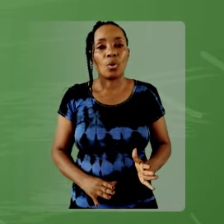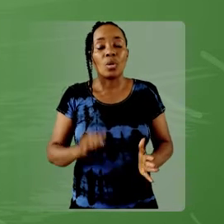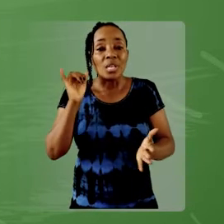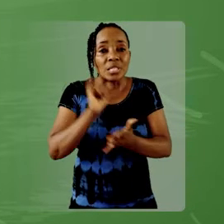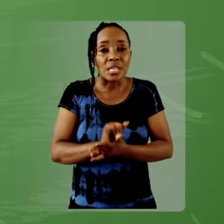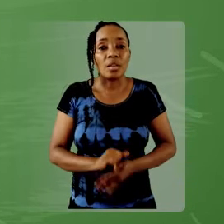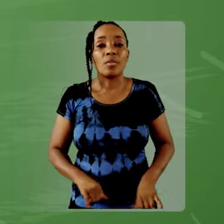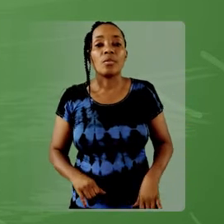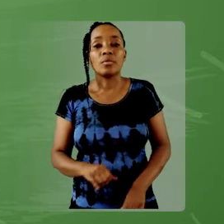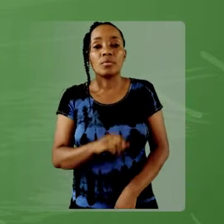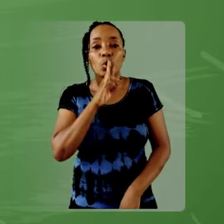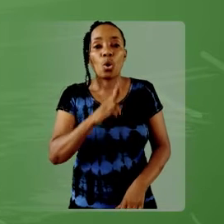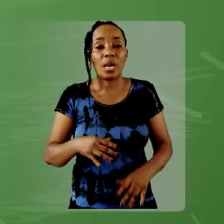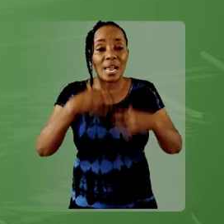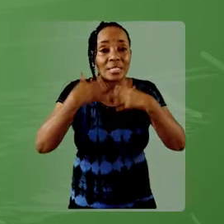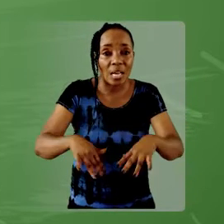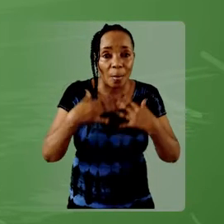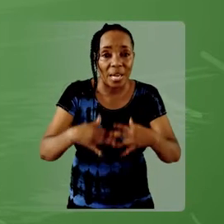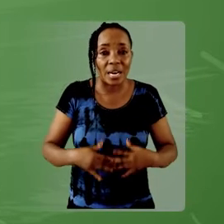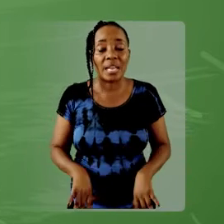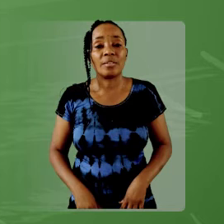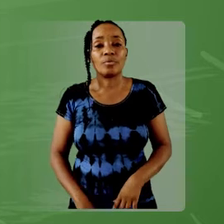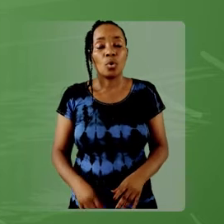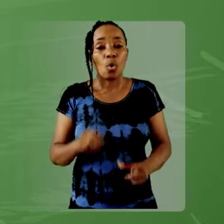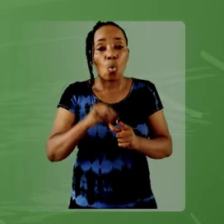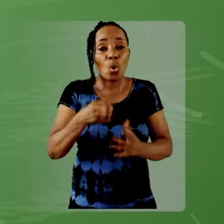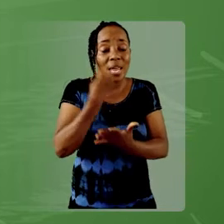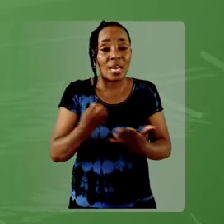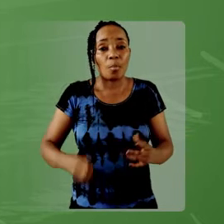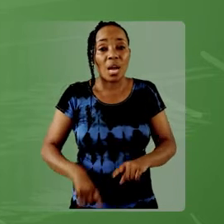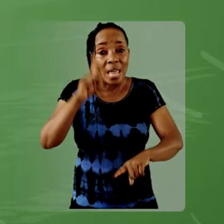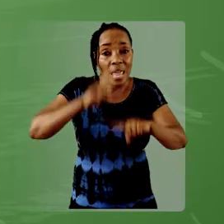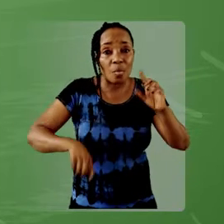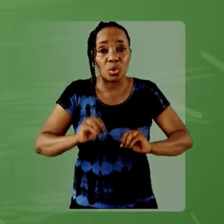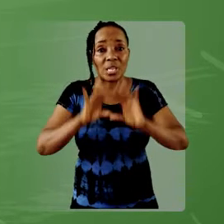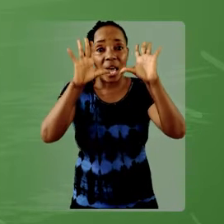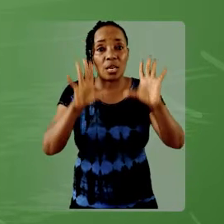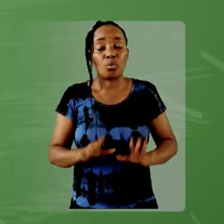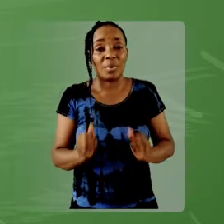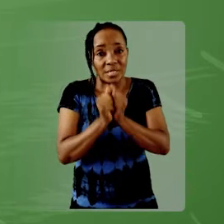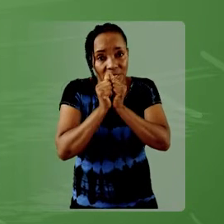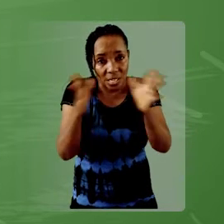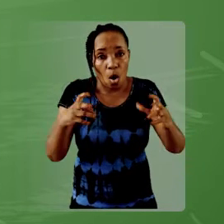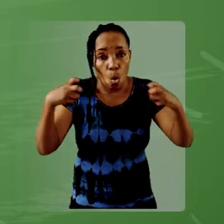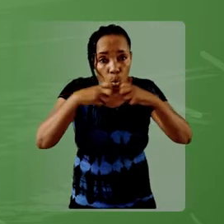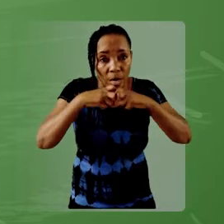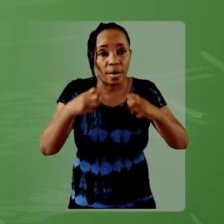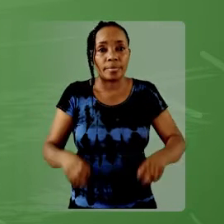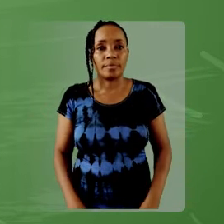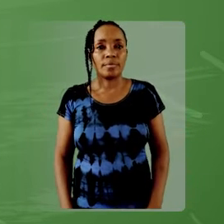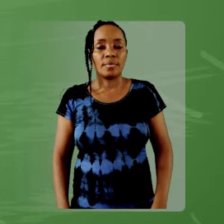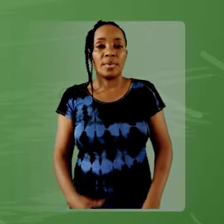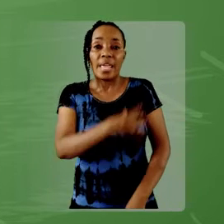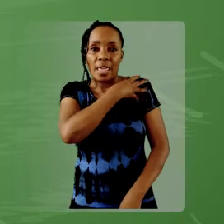d'autre que des appareils ou des éléments qui vont utiliser le courant pour fonctionner.